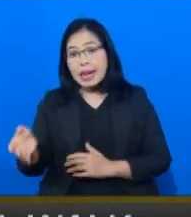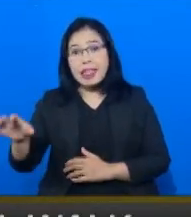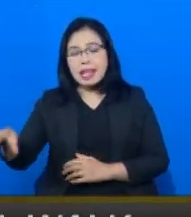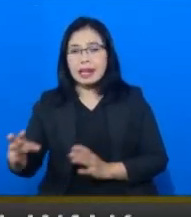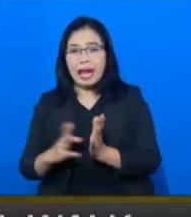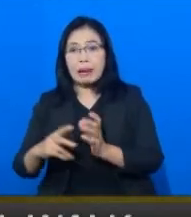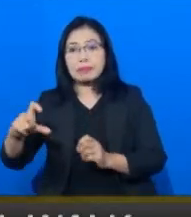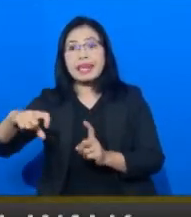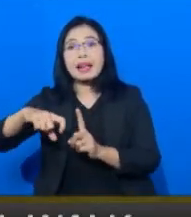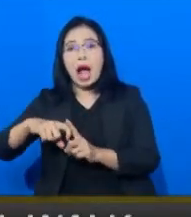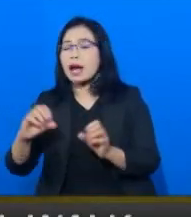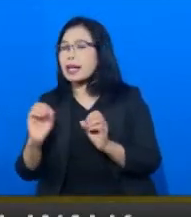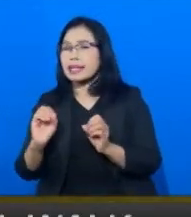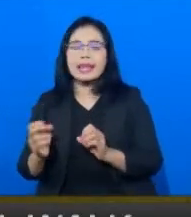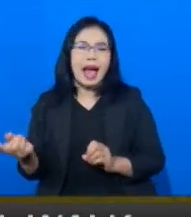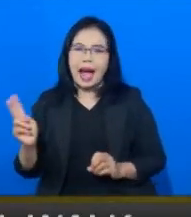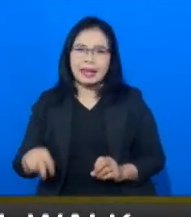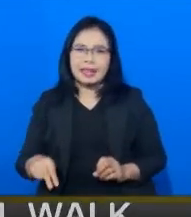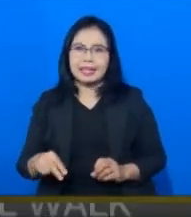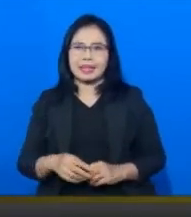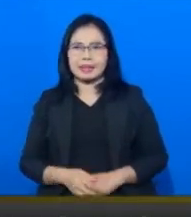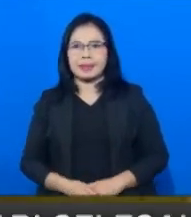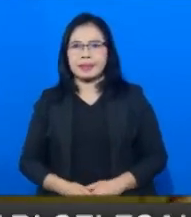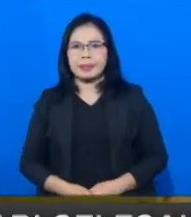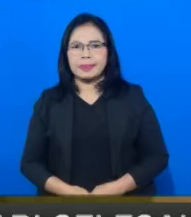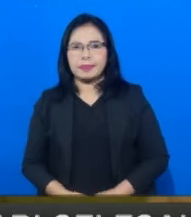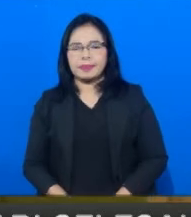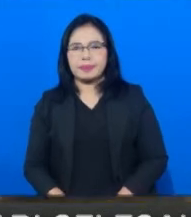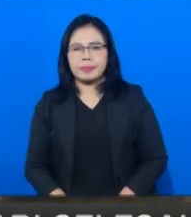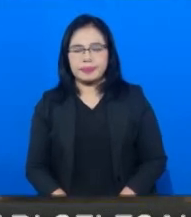rumah, sehingga masyarakat tidak perlu lagi datang ke pemandian umum.